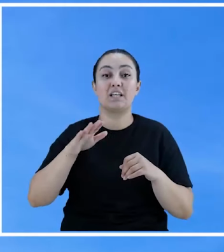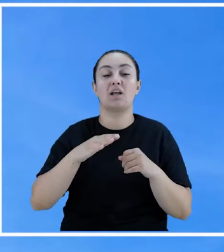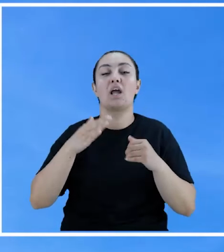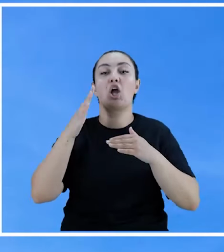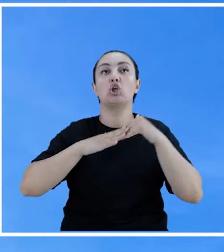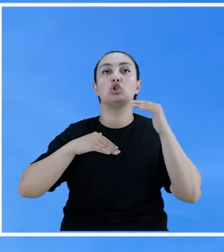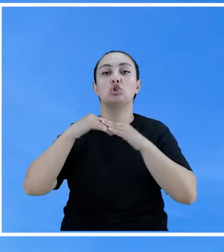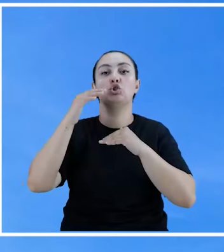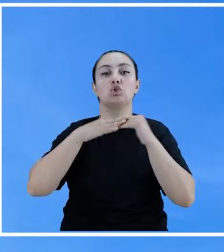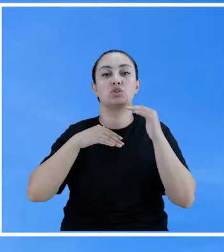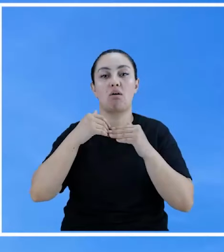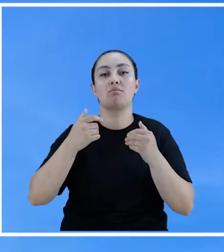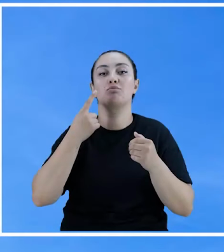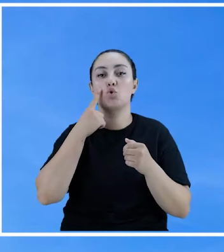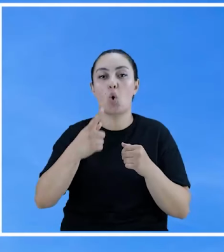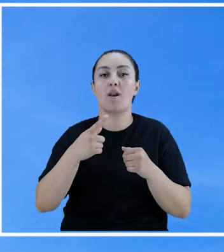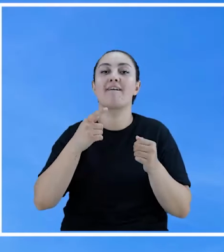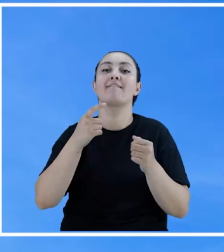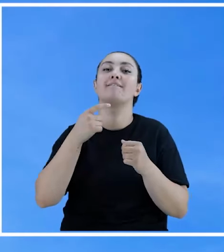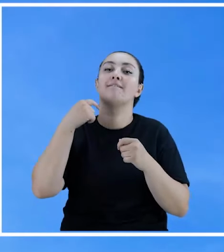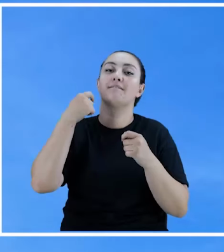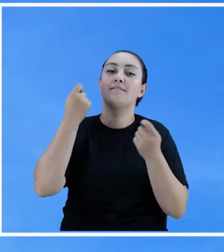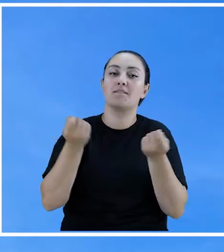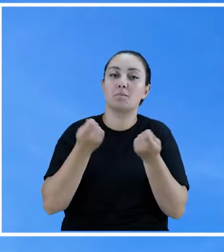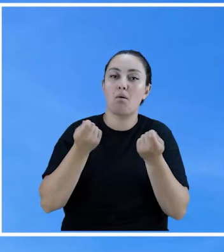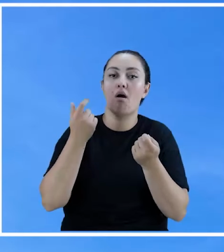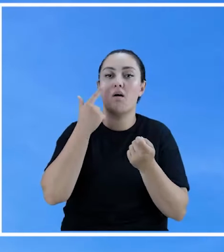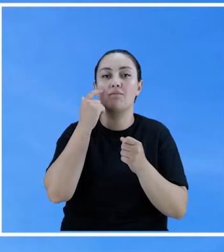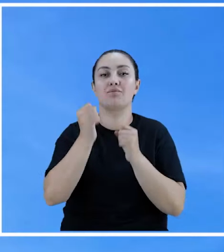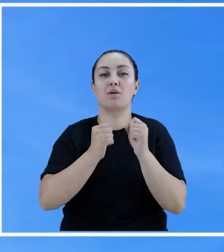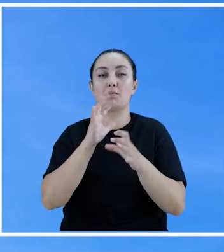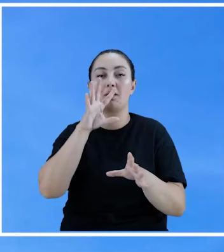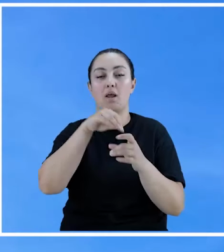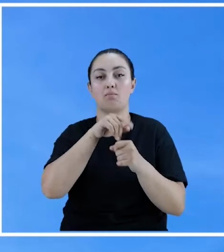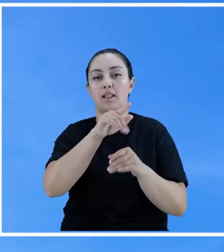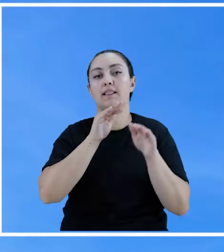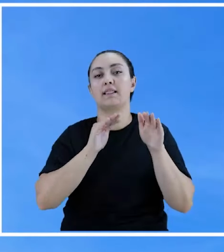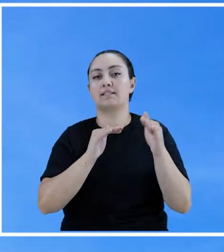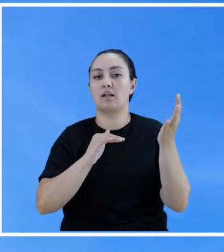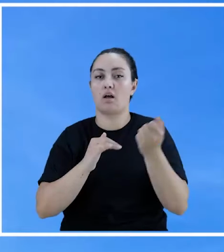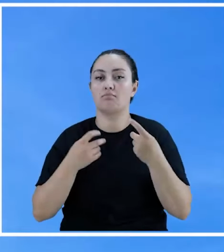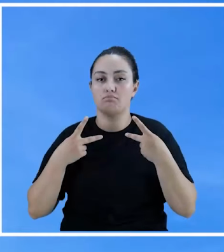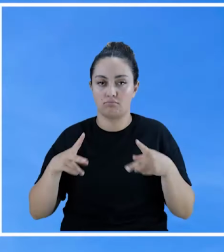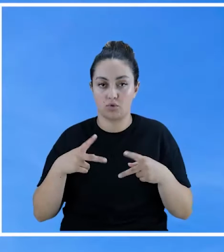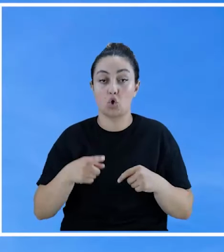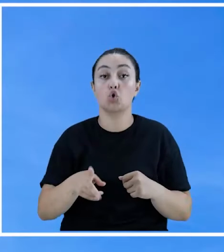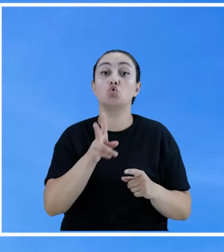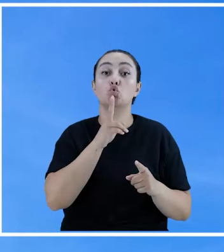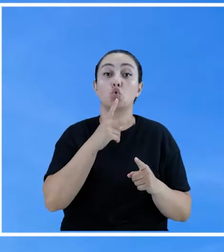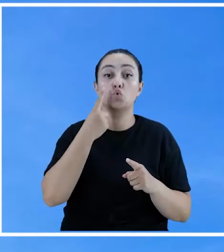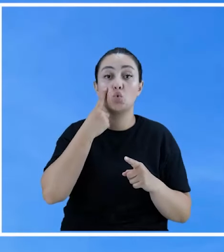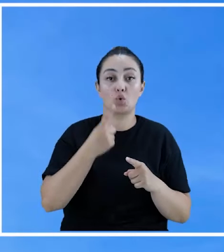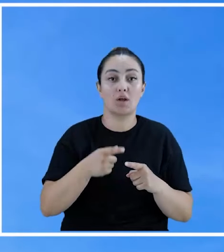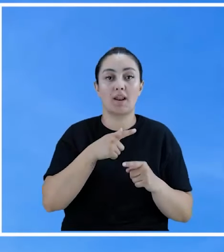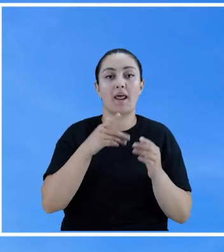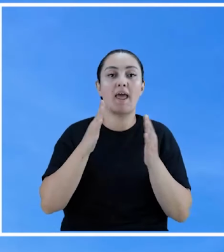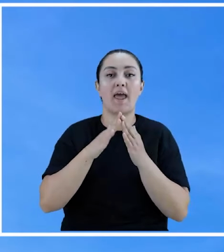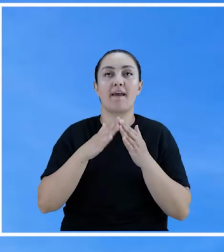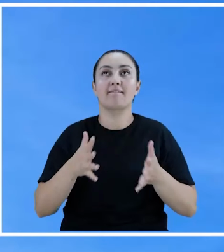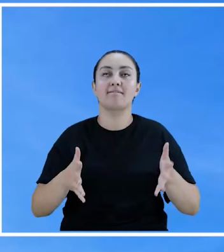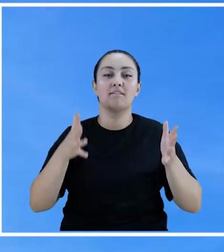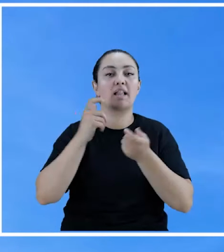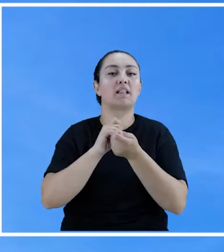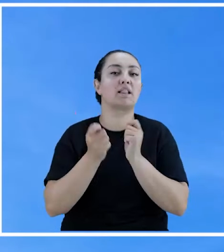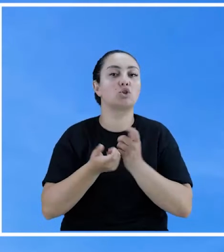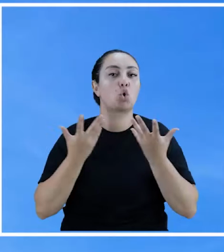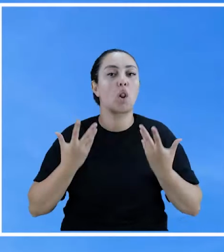inşaat şirketlerinden ya da firmalarından, bu işi yapan firmalardan destek alınabilir. Zemin etüdü sonuçlarına göre evin fiyatında nasıl